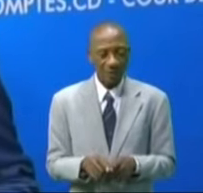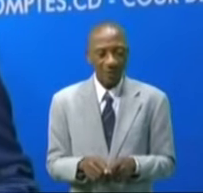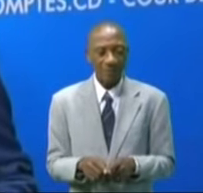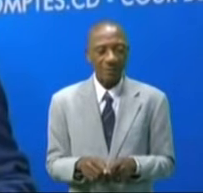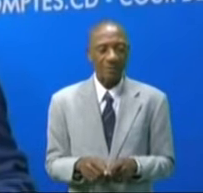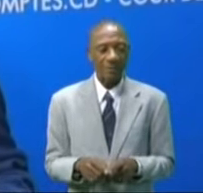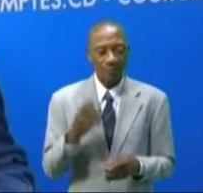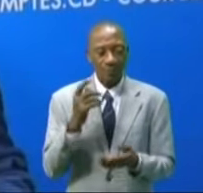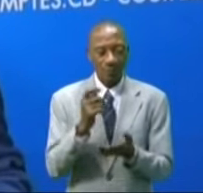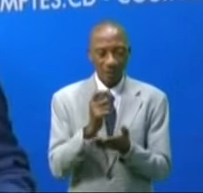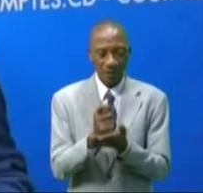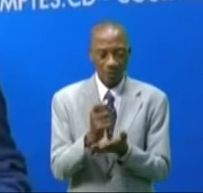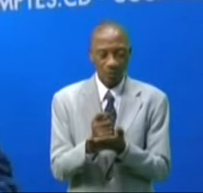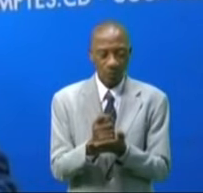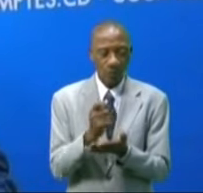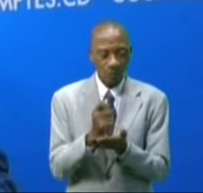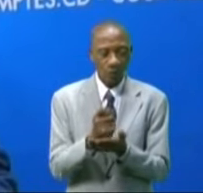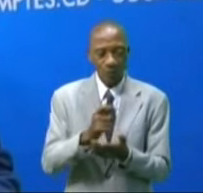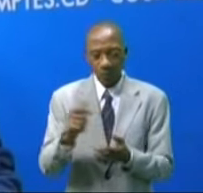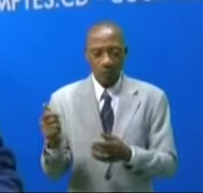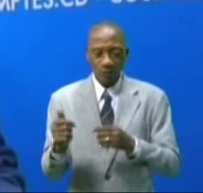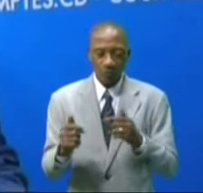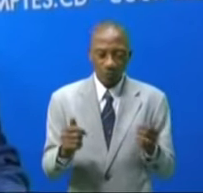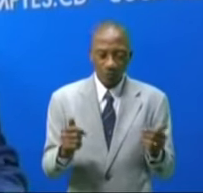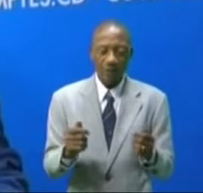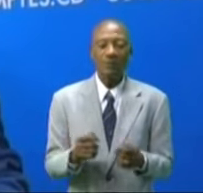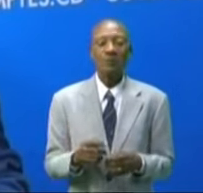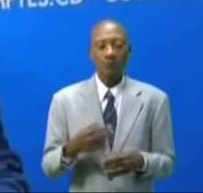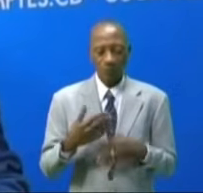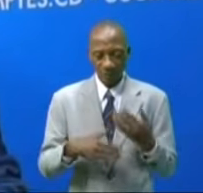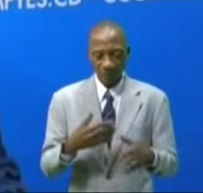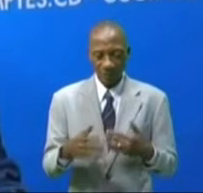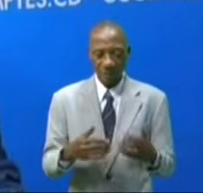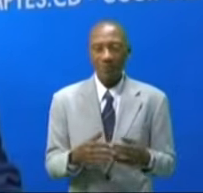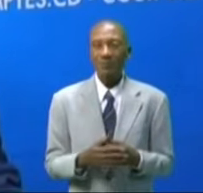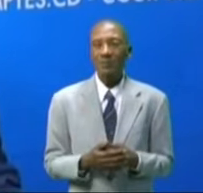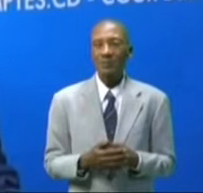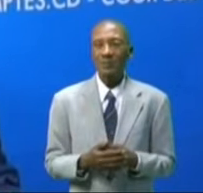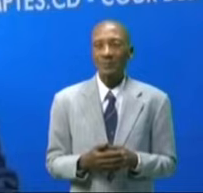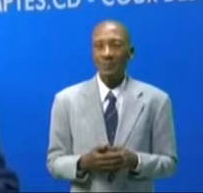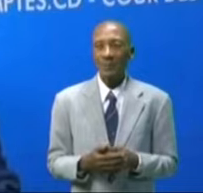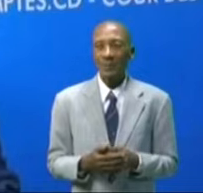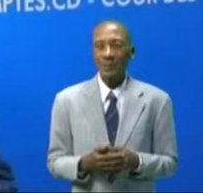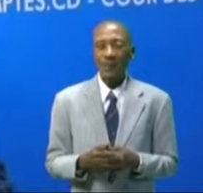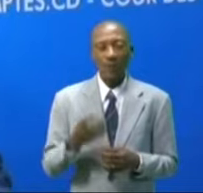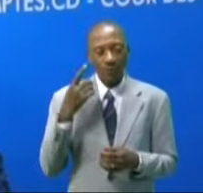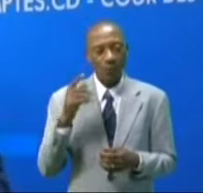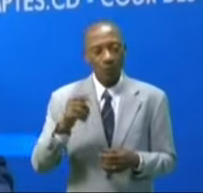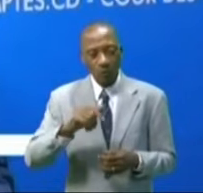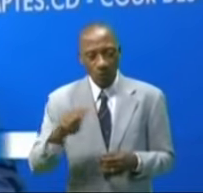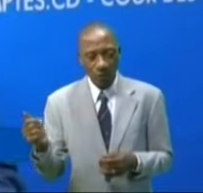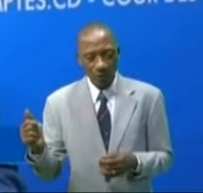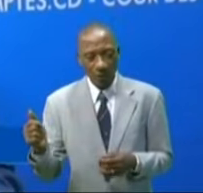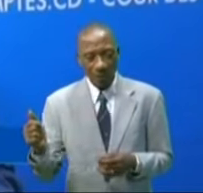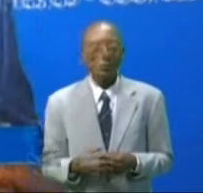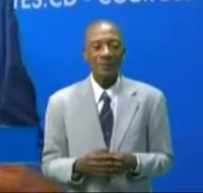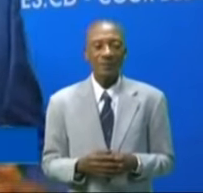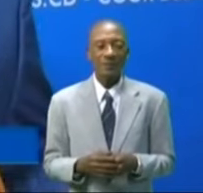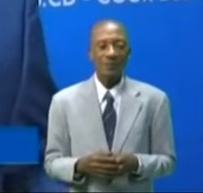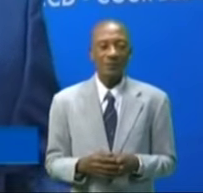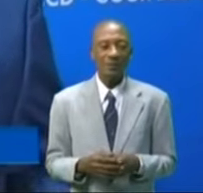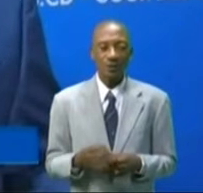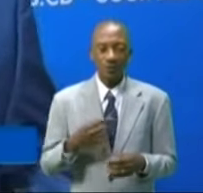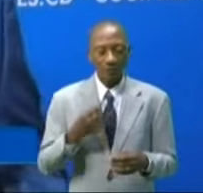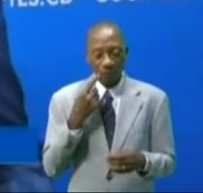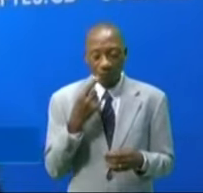taux d'exécution de 32%. Et par rapport aux ressources provenant de la Caisse nationale de péréquation, en tout cas l'exécution était nulle. Alors,